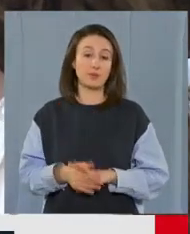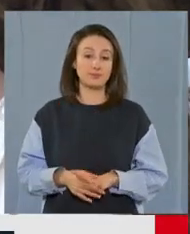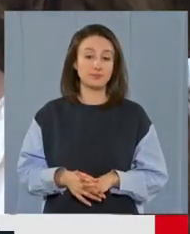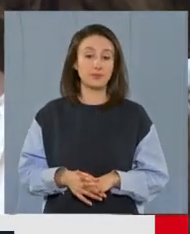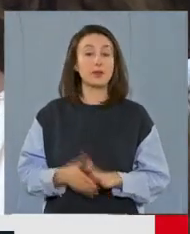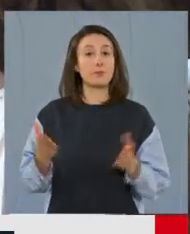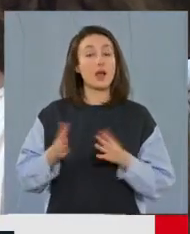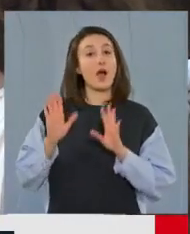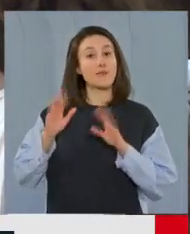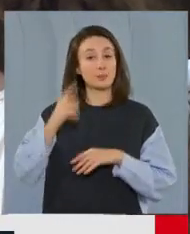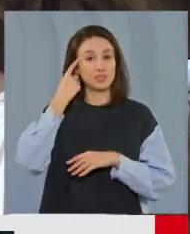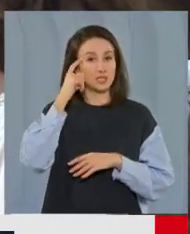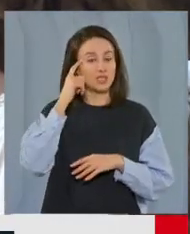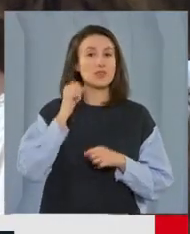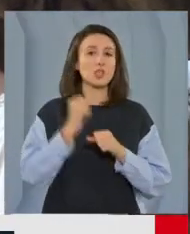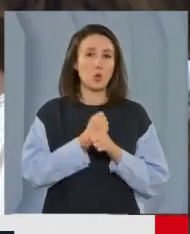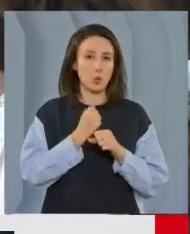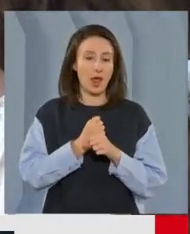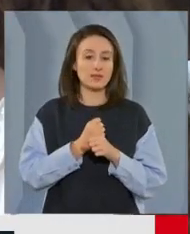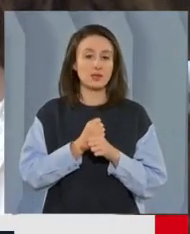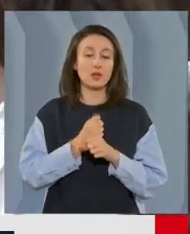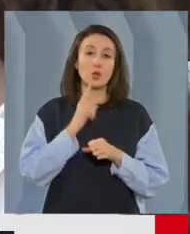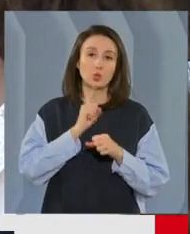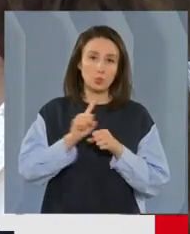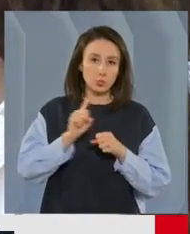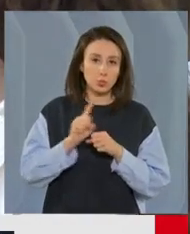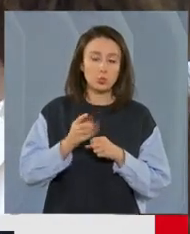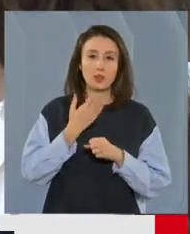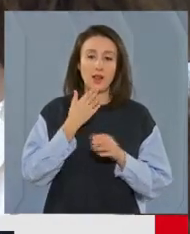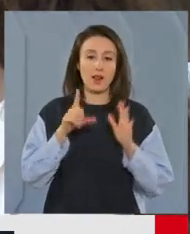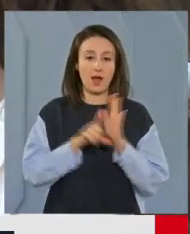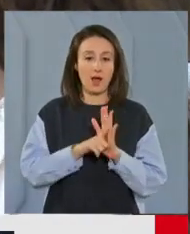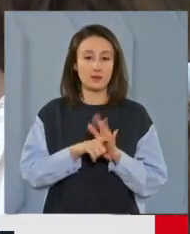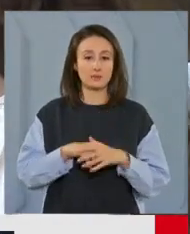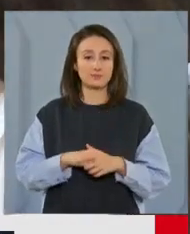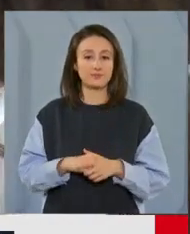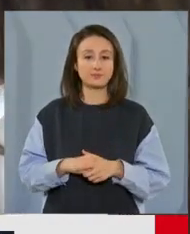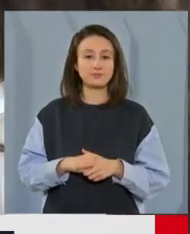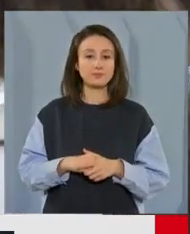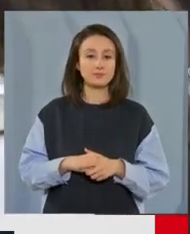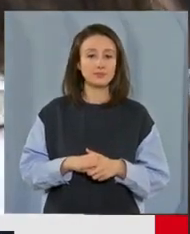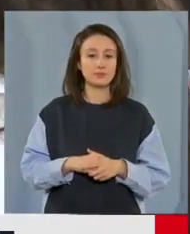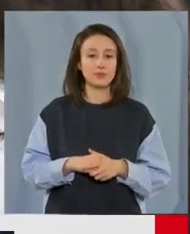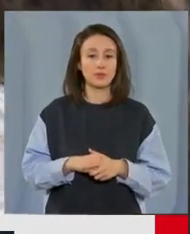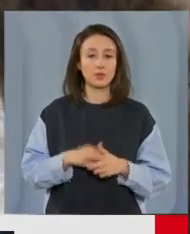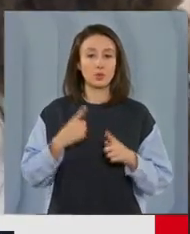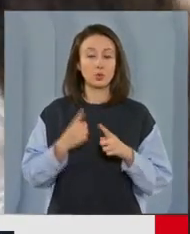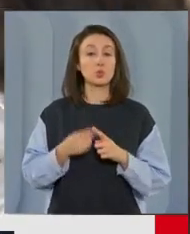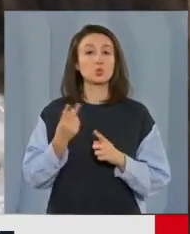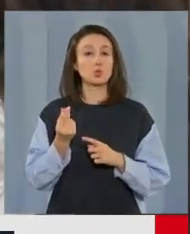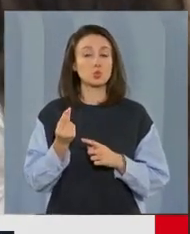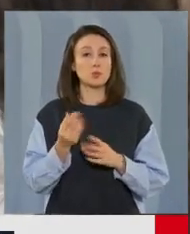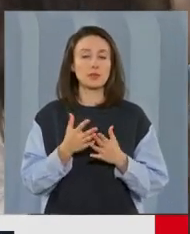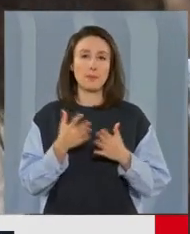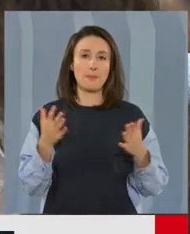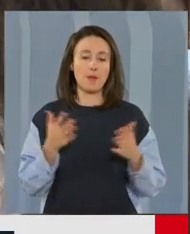care le avem. Gândiți-vă că se lucrează cu bunuri ilicite și cu sume de bani